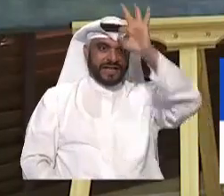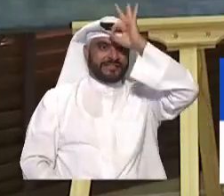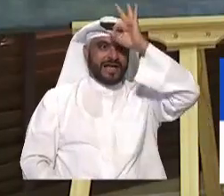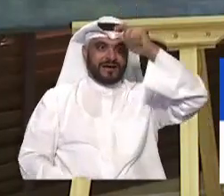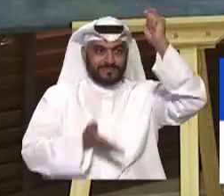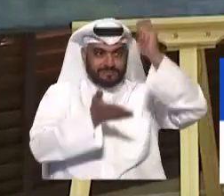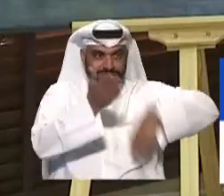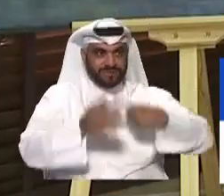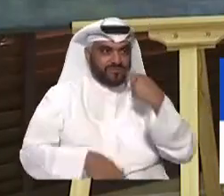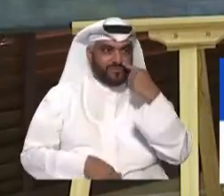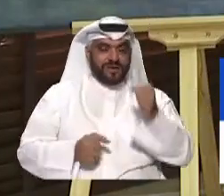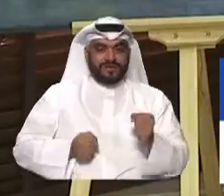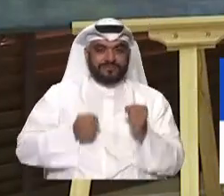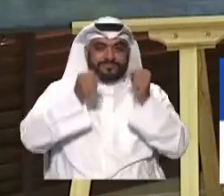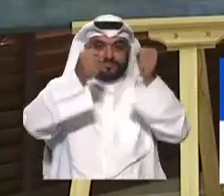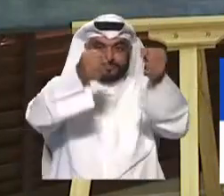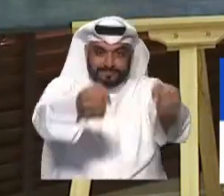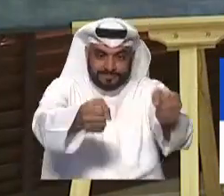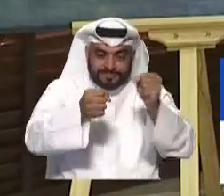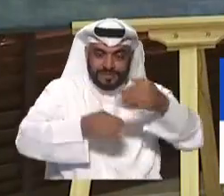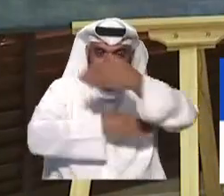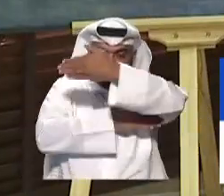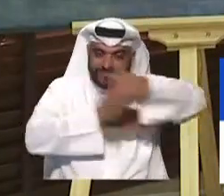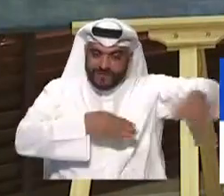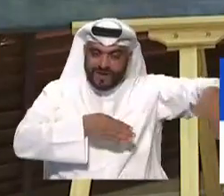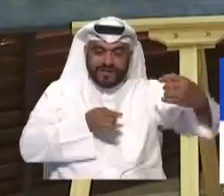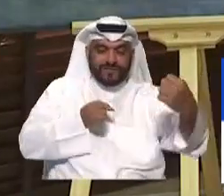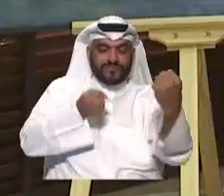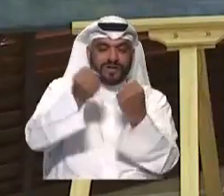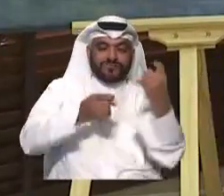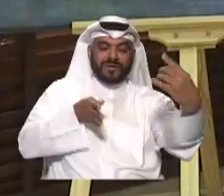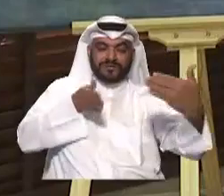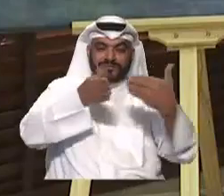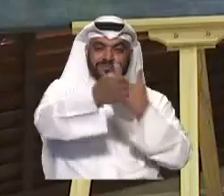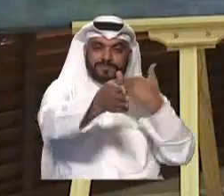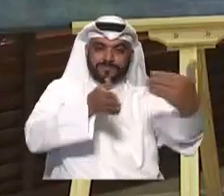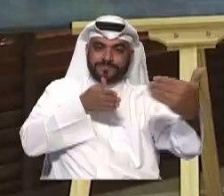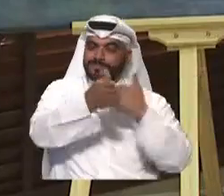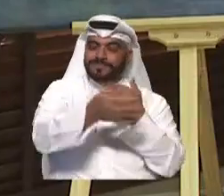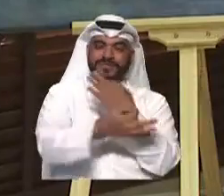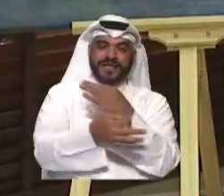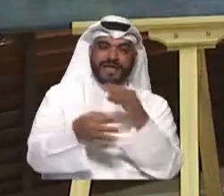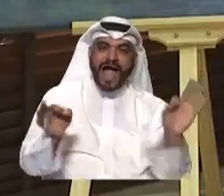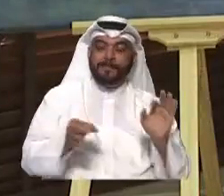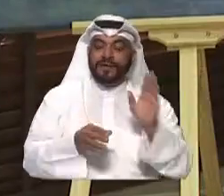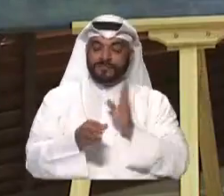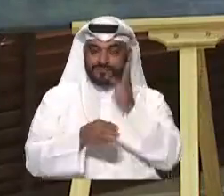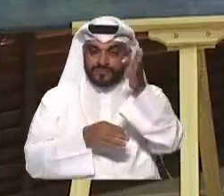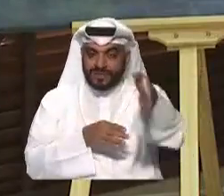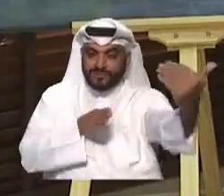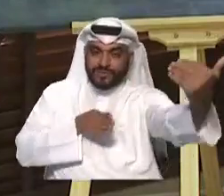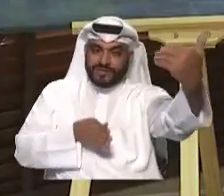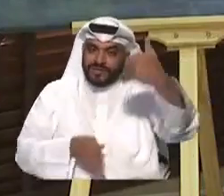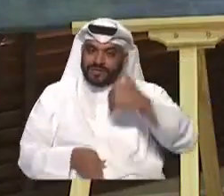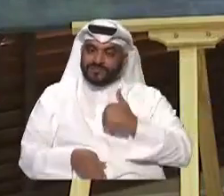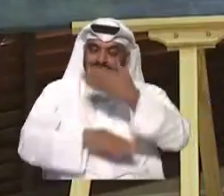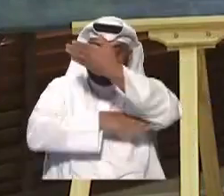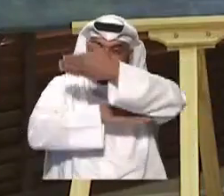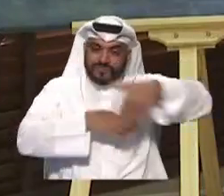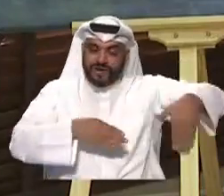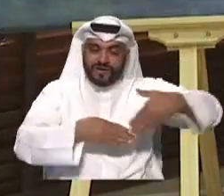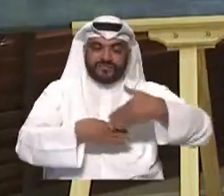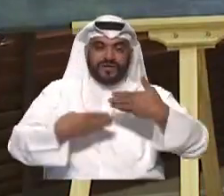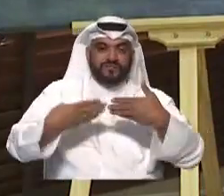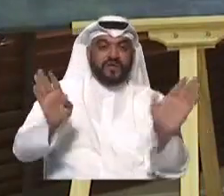إدارة المنافذ البرية لتسهيل حركة السير والسفر للمواطنين القادمين، وأيضا بالنسبة للمغادرين هناك